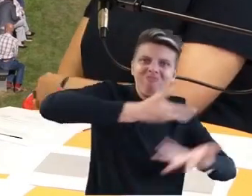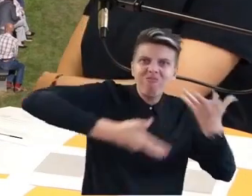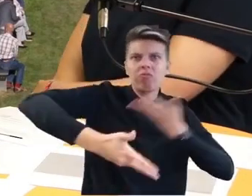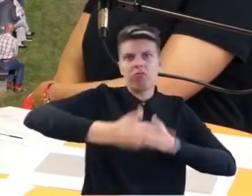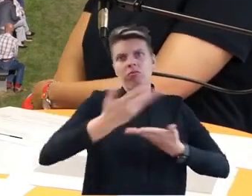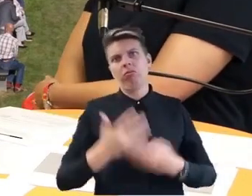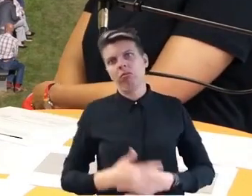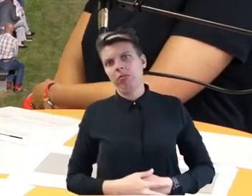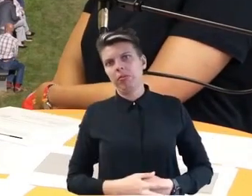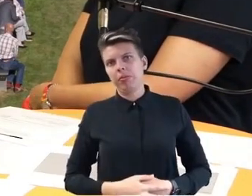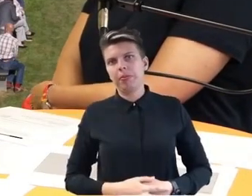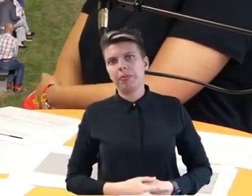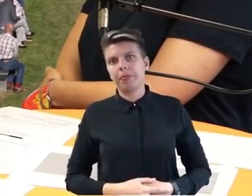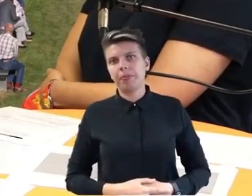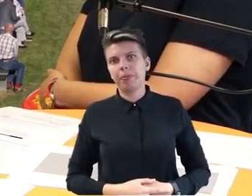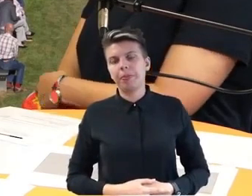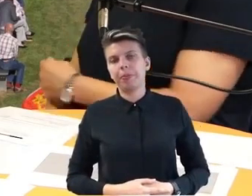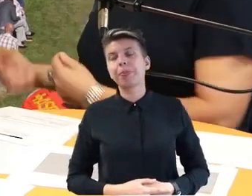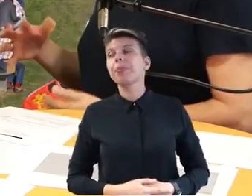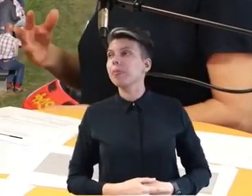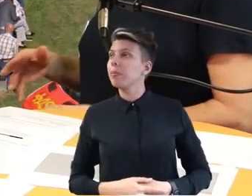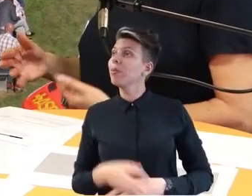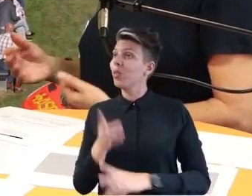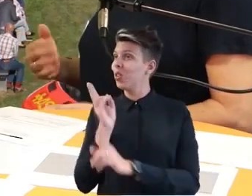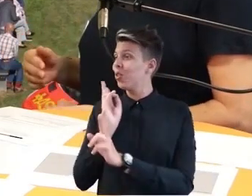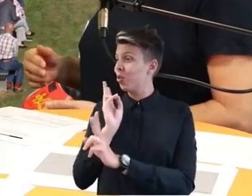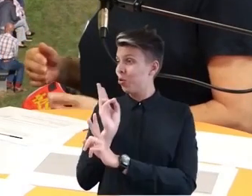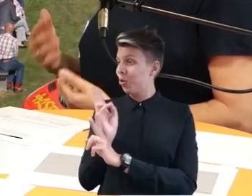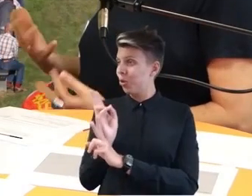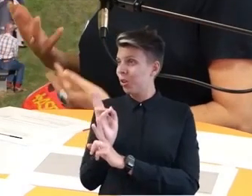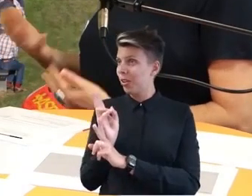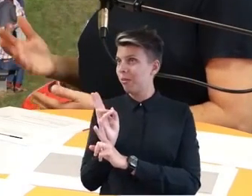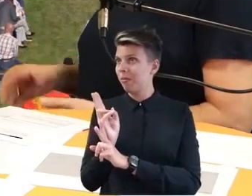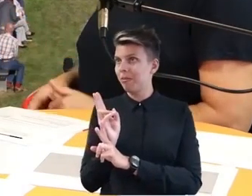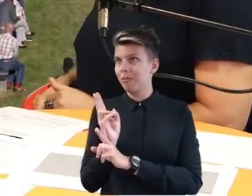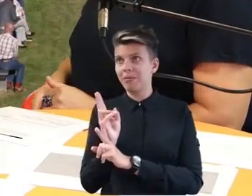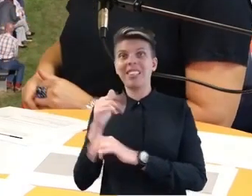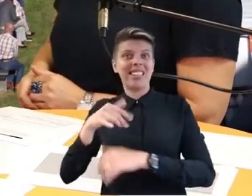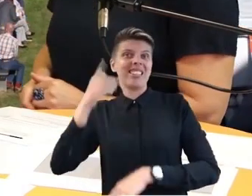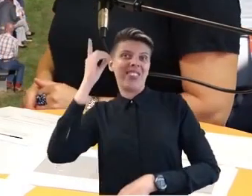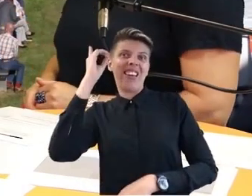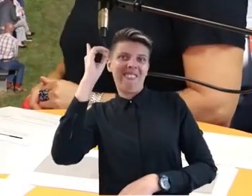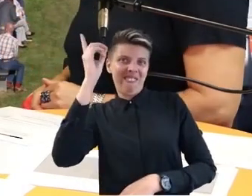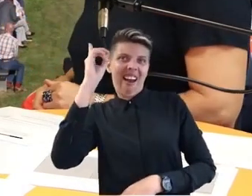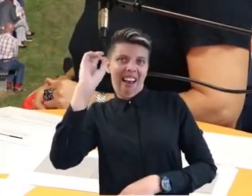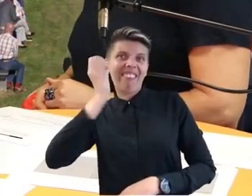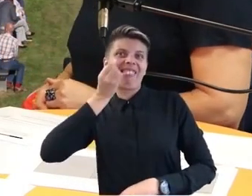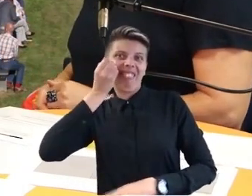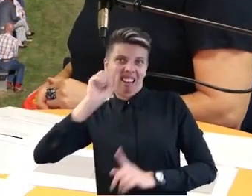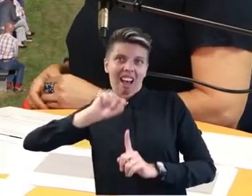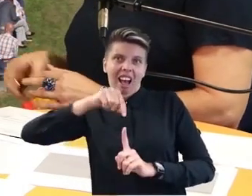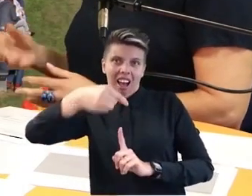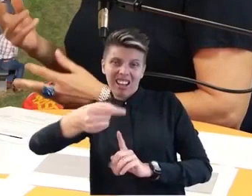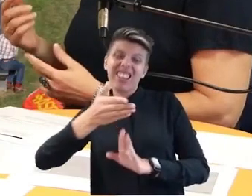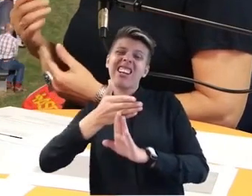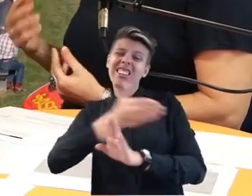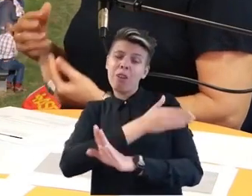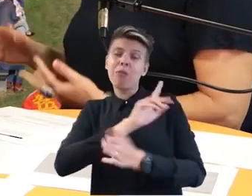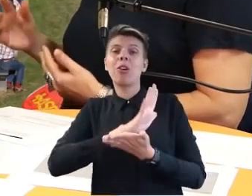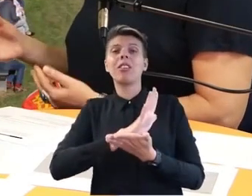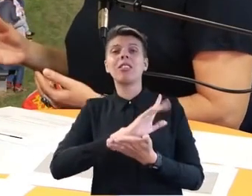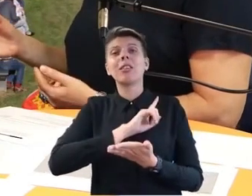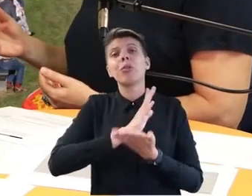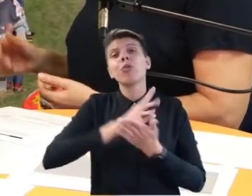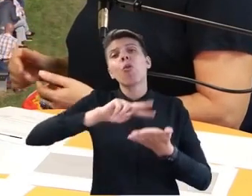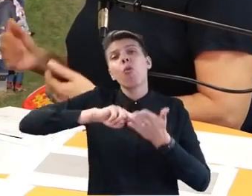jetzt auch im vorfeld des geplanten waren tages schon so viele auch